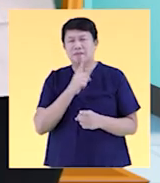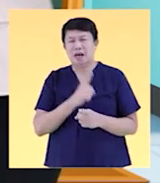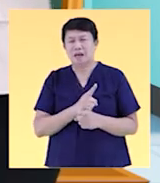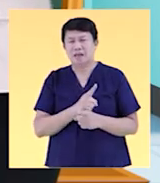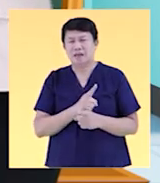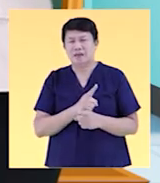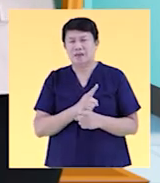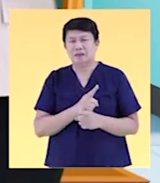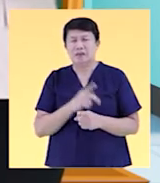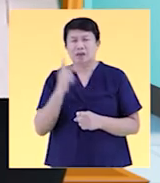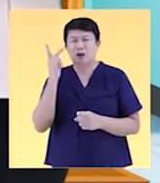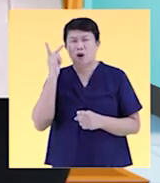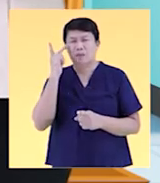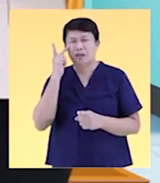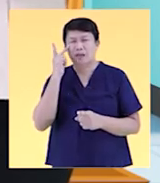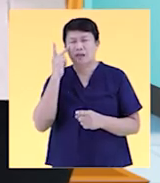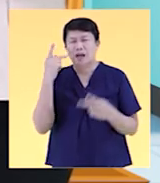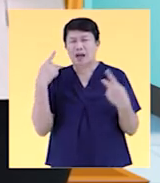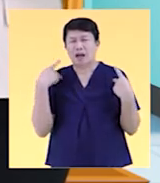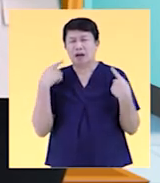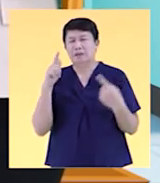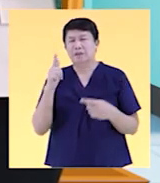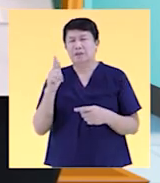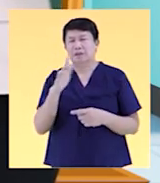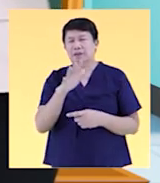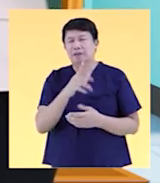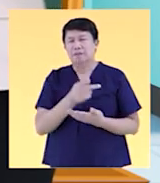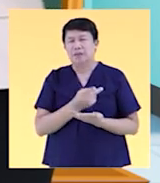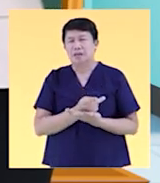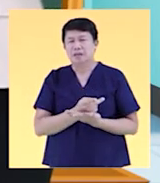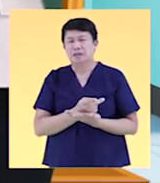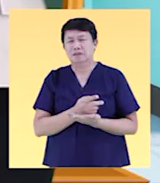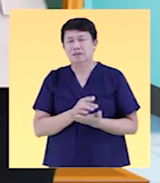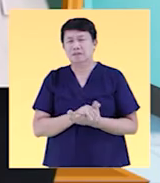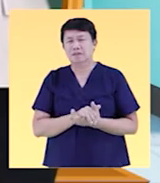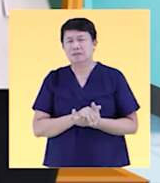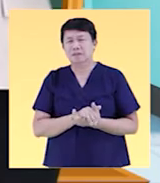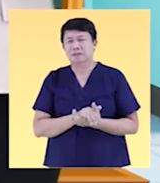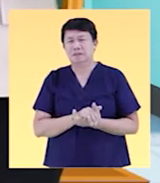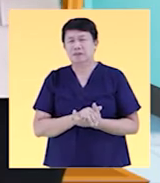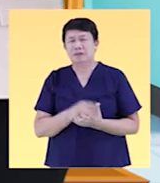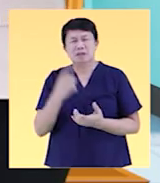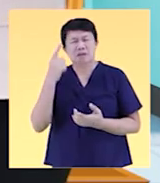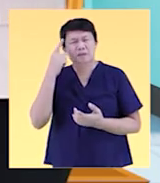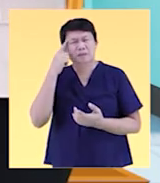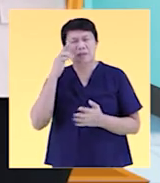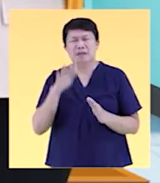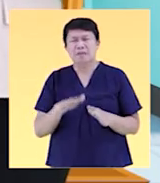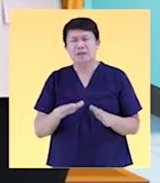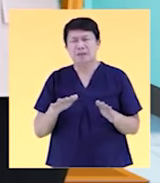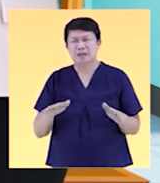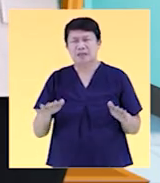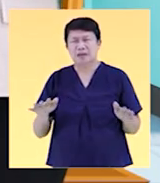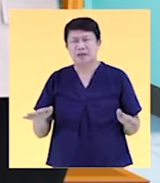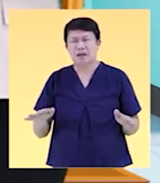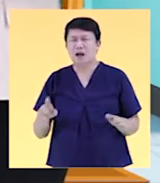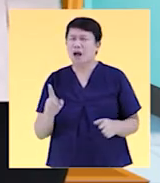Tama! Si Kobe ay may 25 pesos. Sa inyong palagay, mga